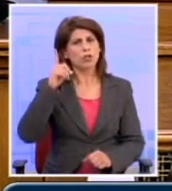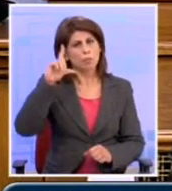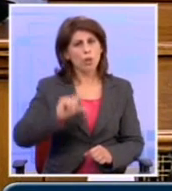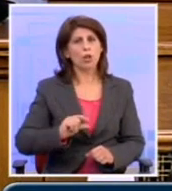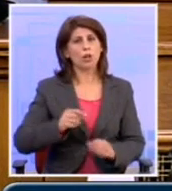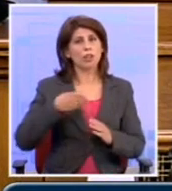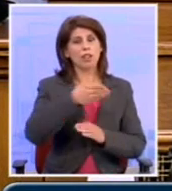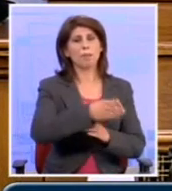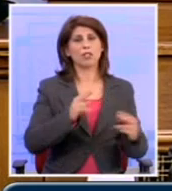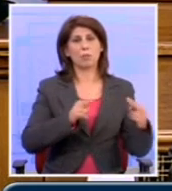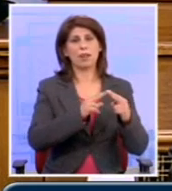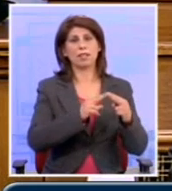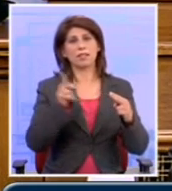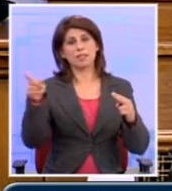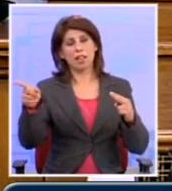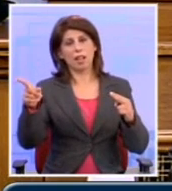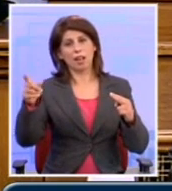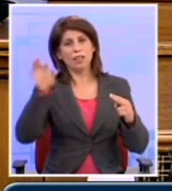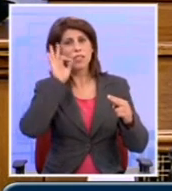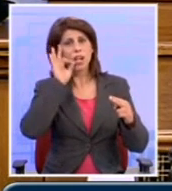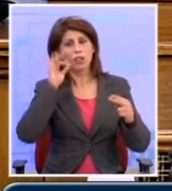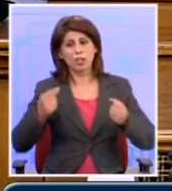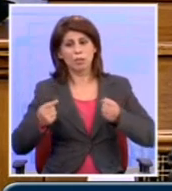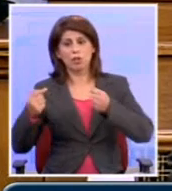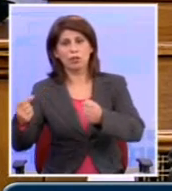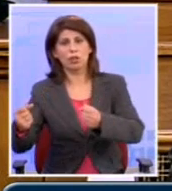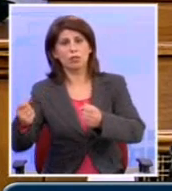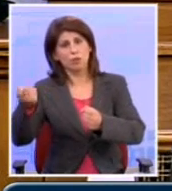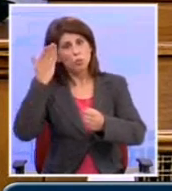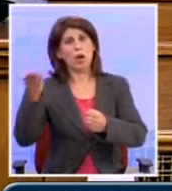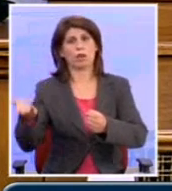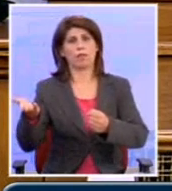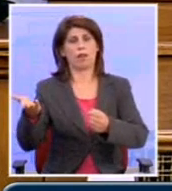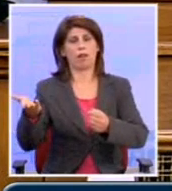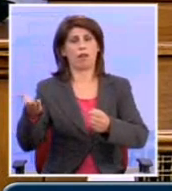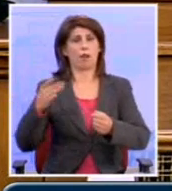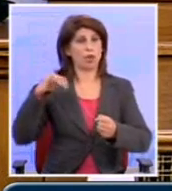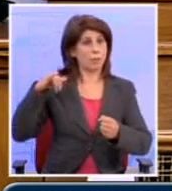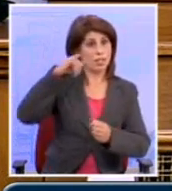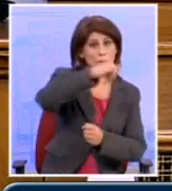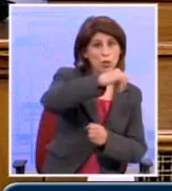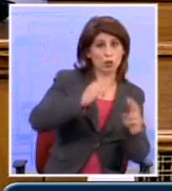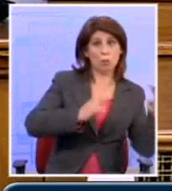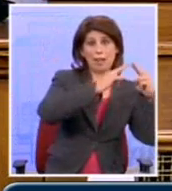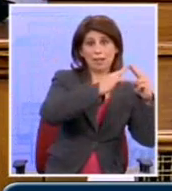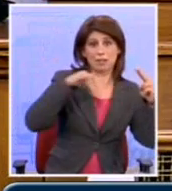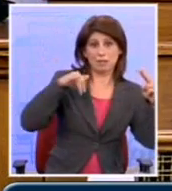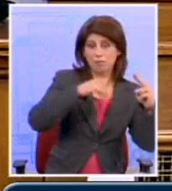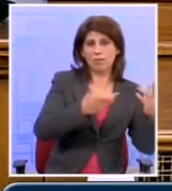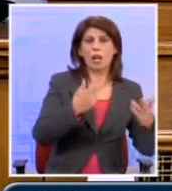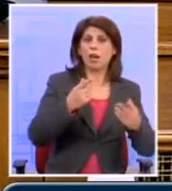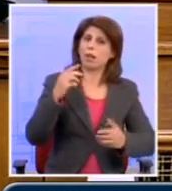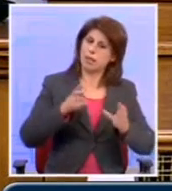πας στο Παρίσι παρά στη Θεσσαλονίκη με το αεροπλάνο. Η Ευρωπαϊκή Επιτροπή Ανταγωνισμού όμως τα έχει εγκρίνει αυτά